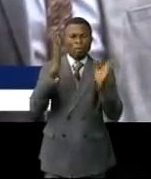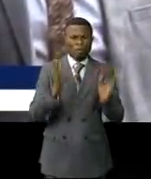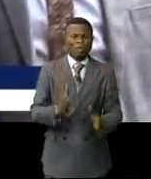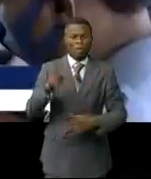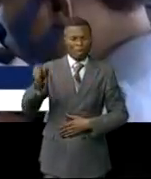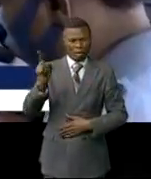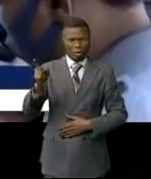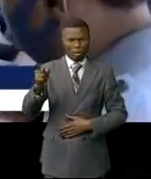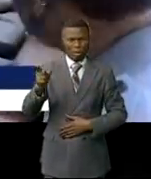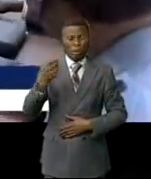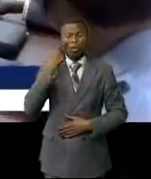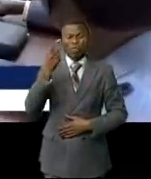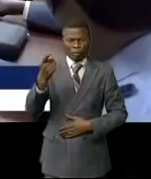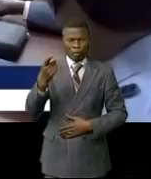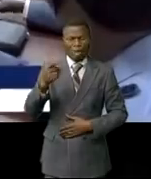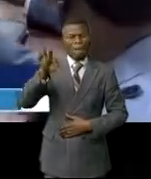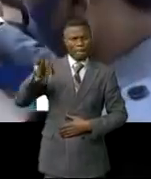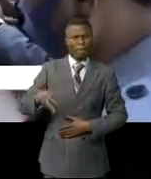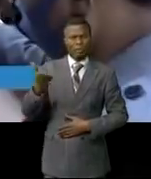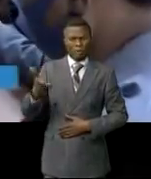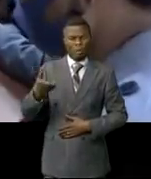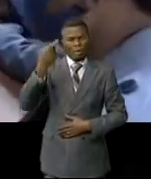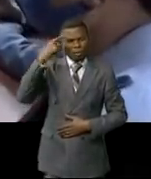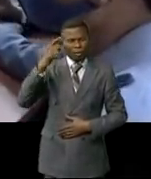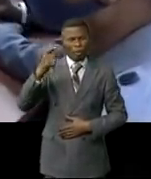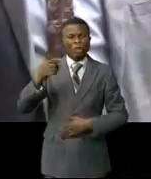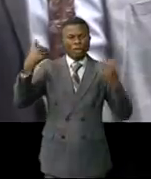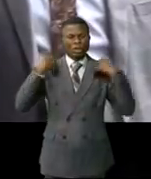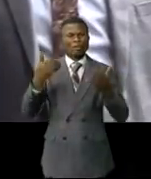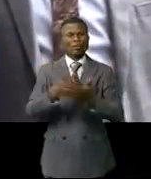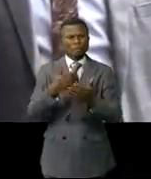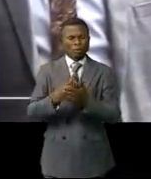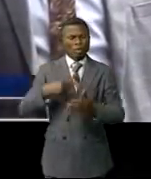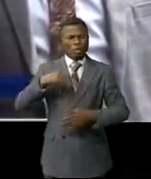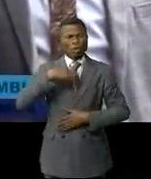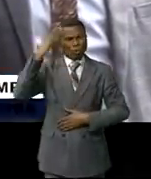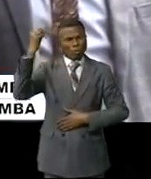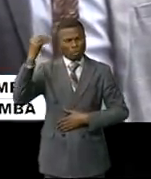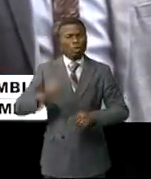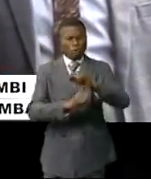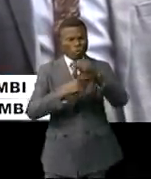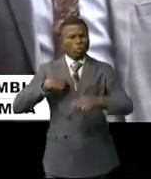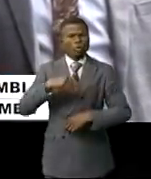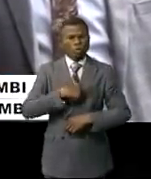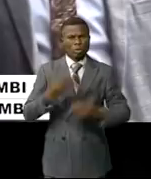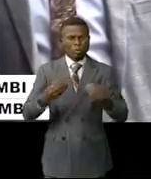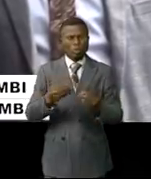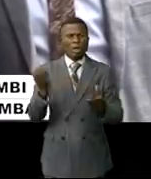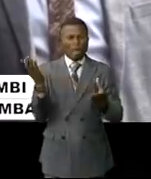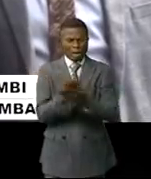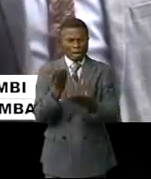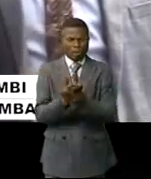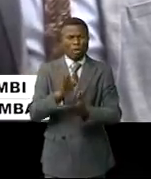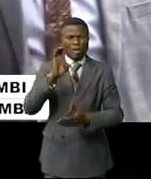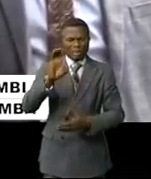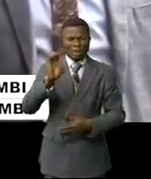avons trouvé une faveur auprès de nouveaux dirigeants et nous espérons qu'ils vont nous accompagner pour que les textes du CEEC